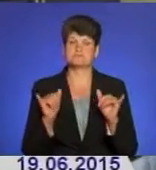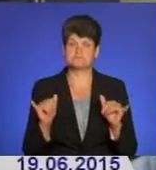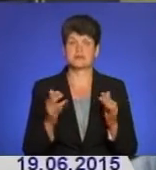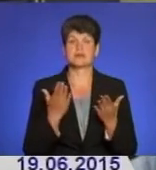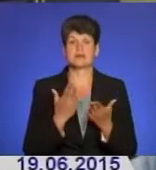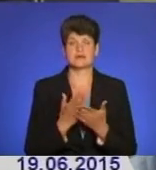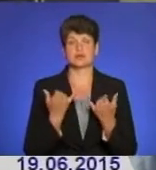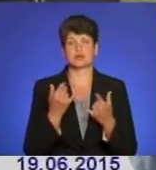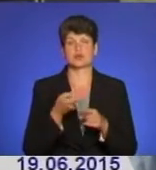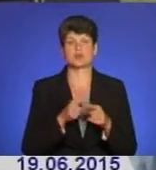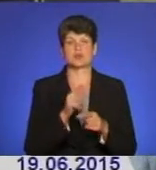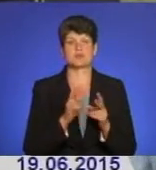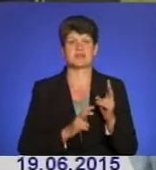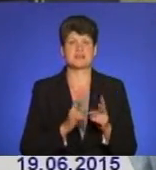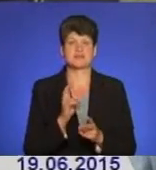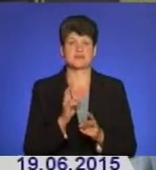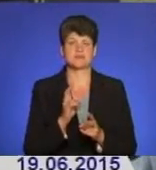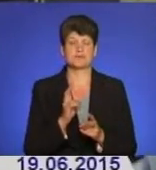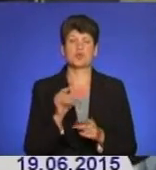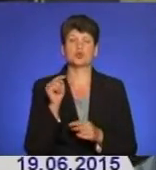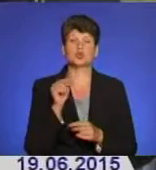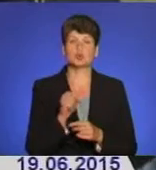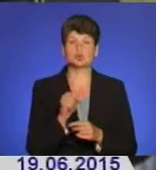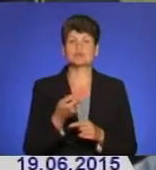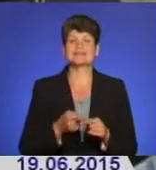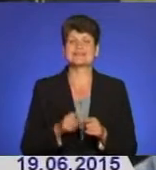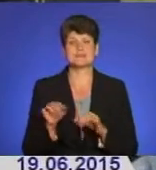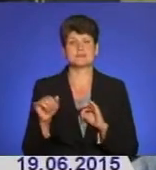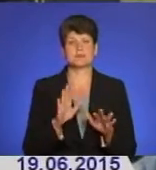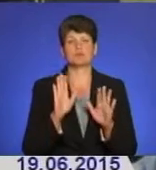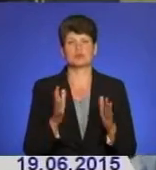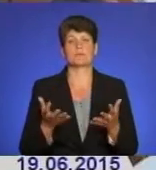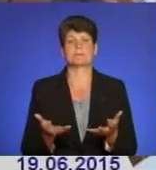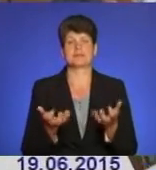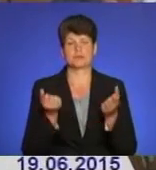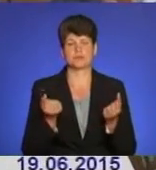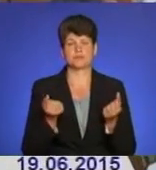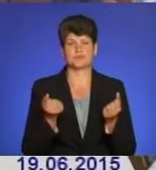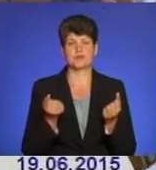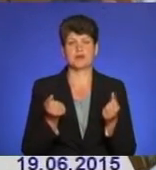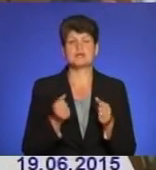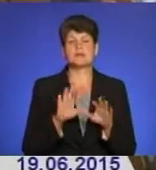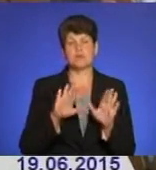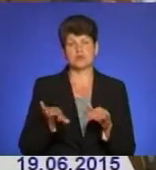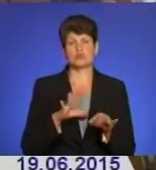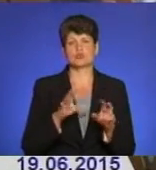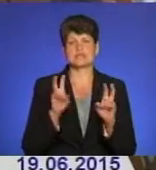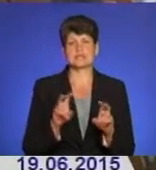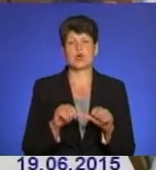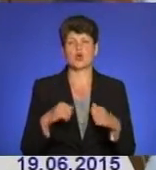є сьогодні на цьому підприємстві. Тому такі речі ми будемо підтримувати. Згодом відбулося засідання